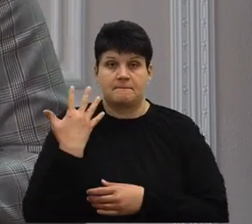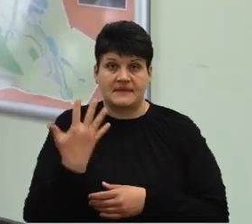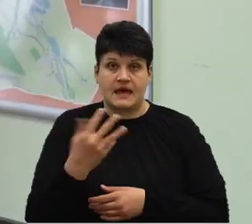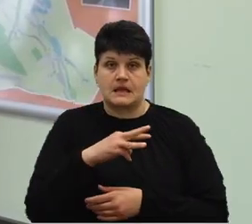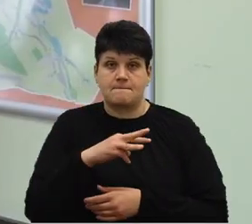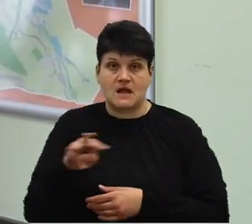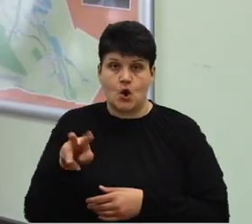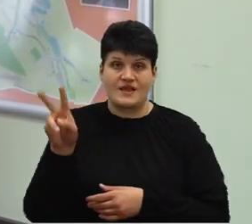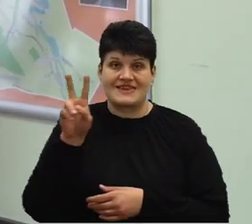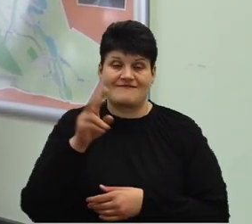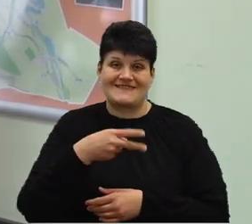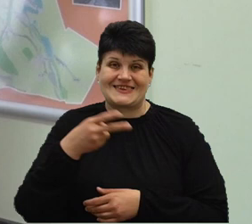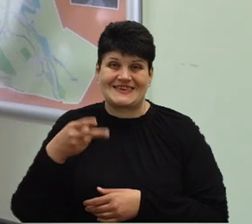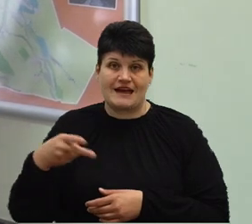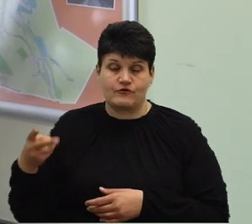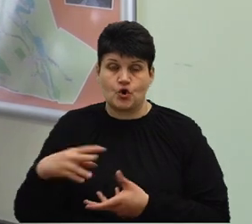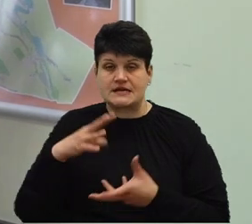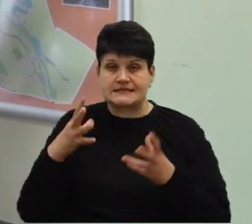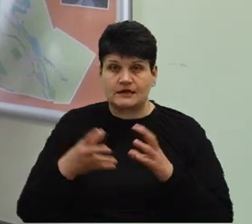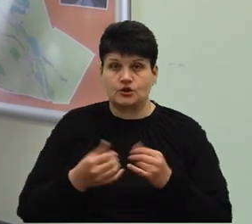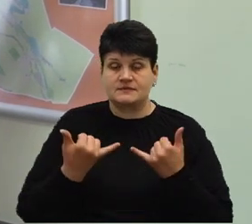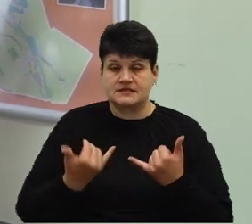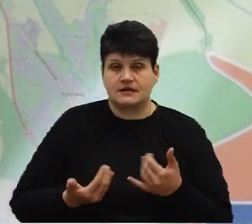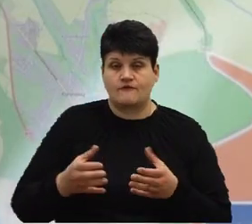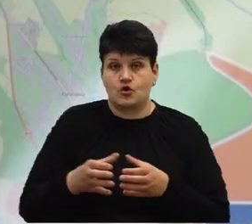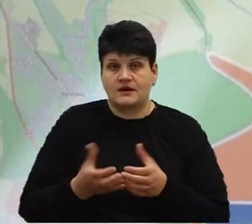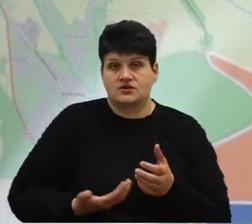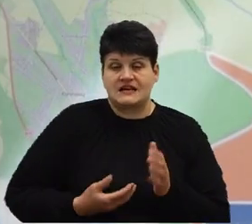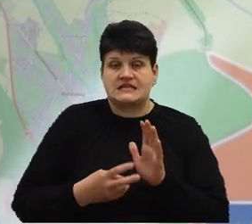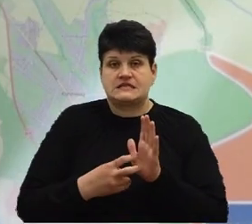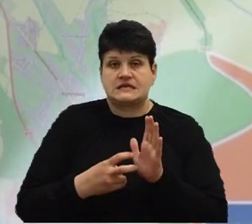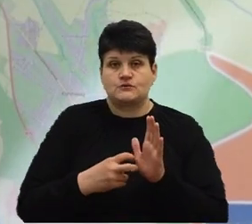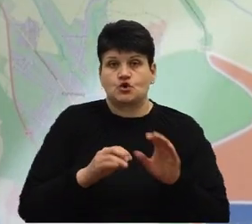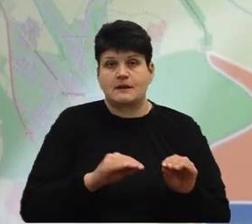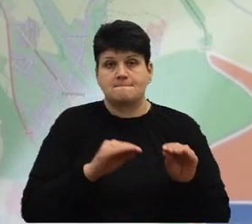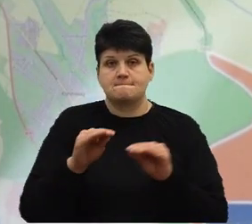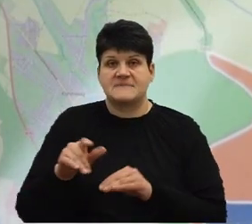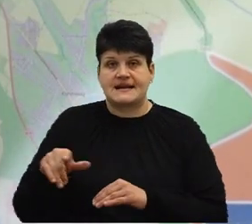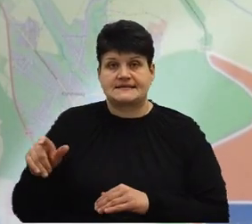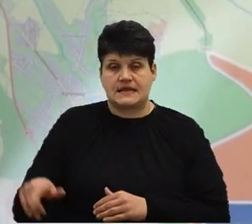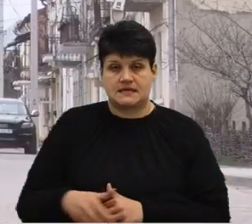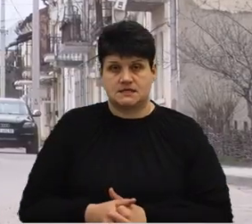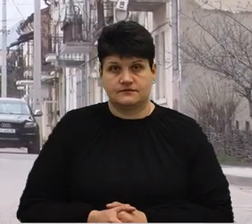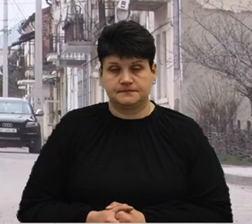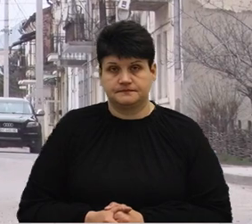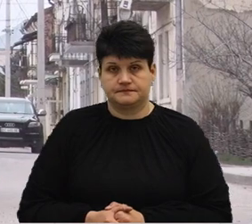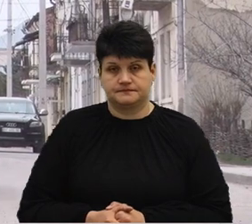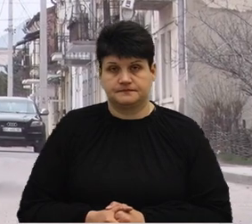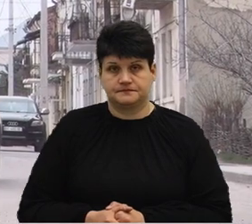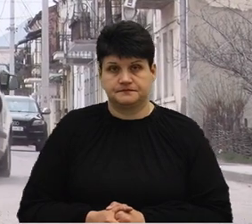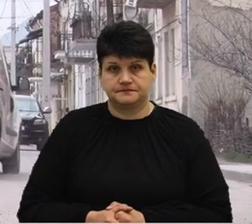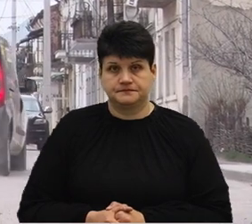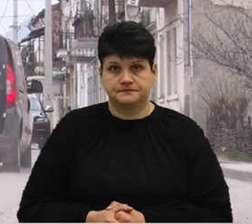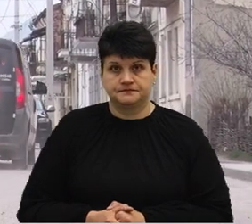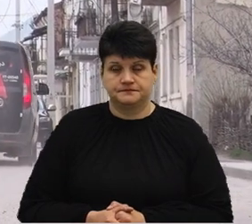євро Загалом у громаді зараз живуть 700 переселенців розповів міський голова Богдан келічавий Лілія Лобур